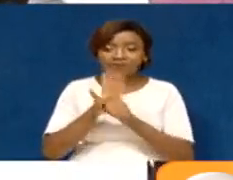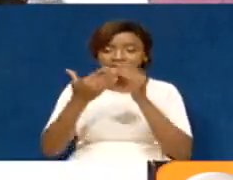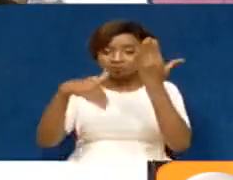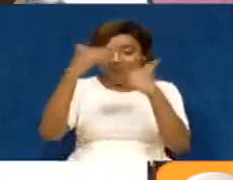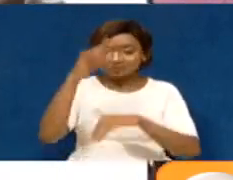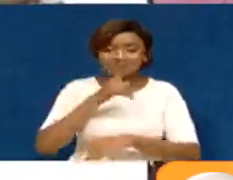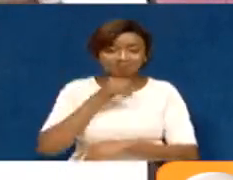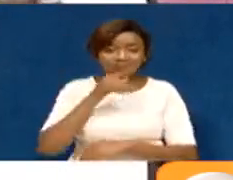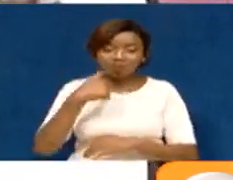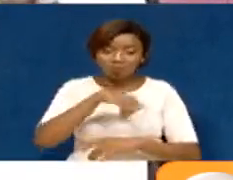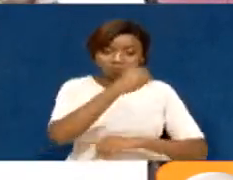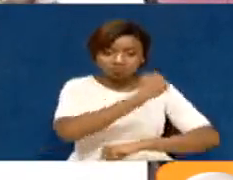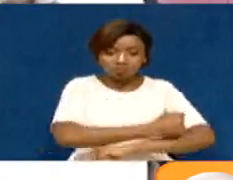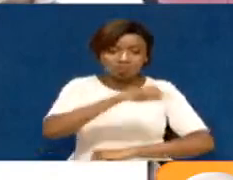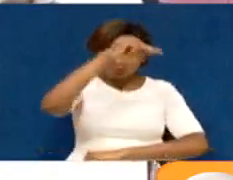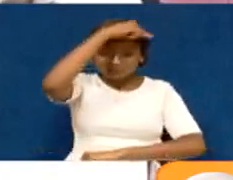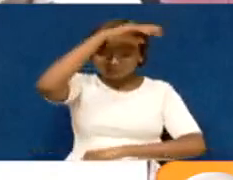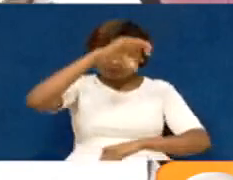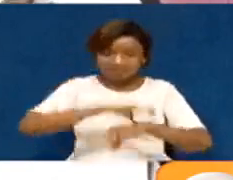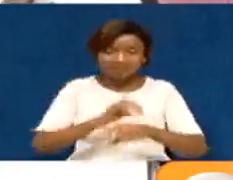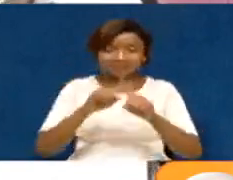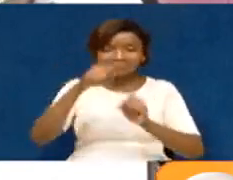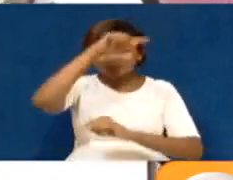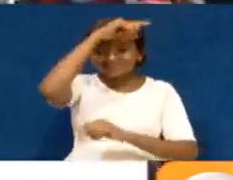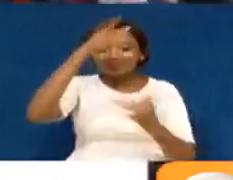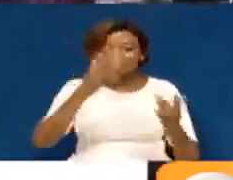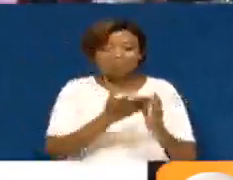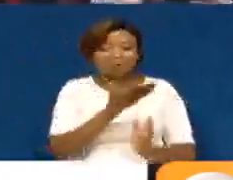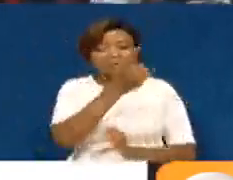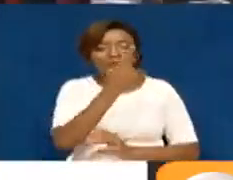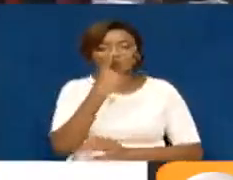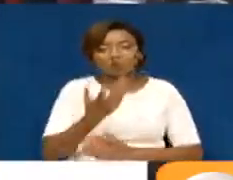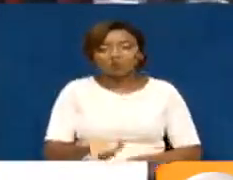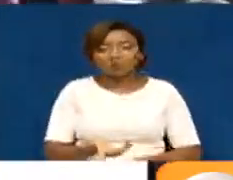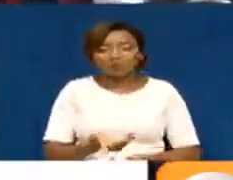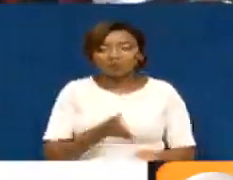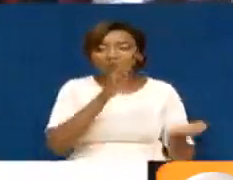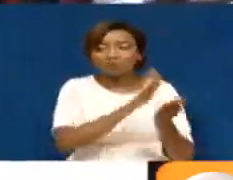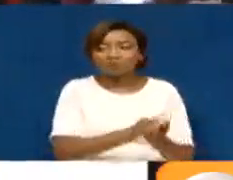hapa wenye walisoma wakapata degree lakini degree yao iko wapi? Tunalia kama